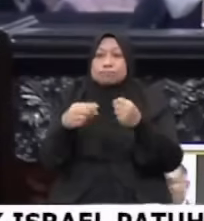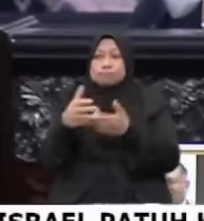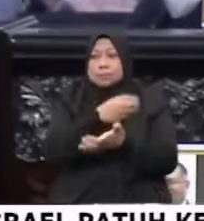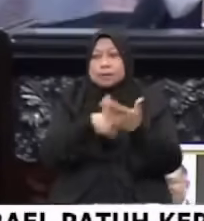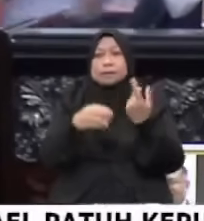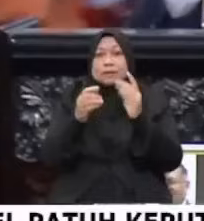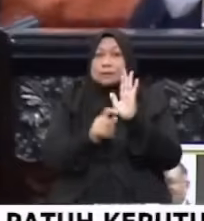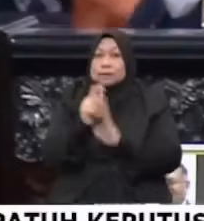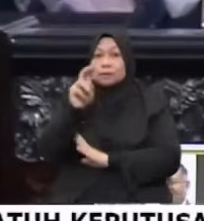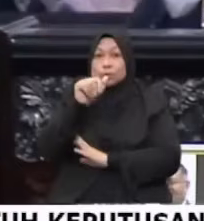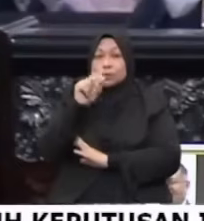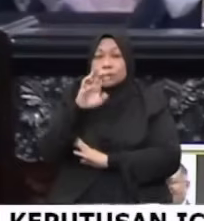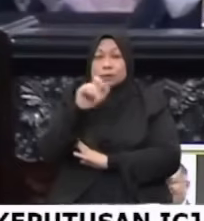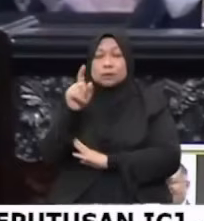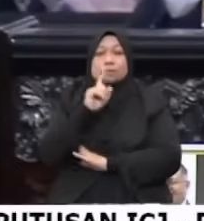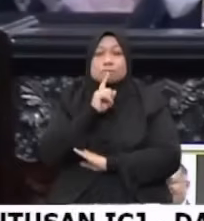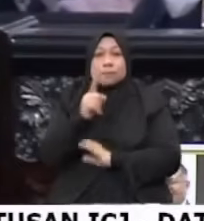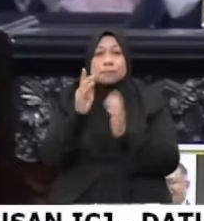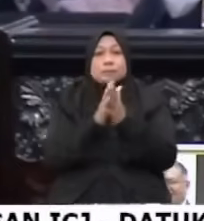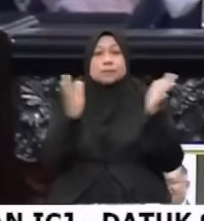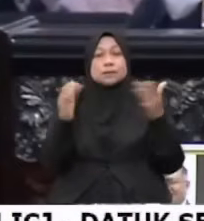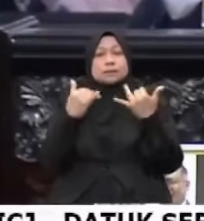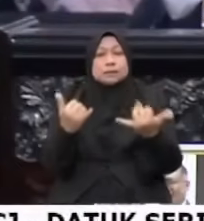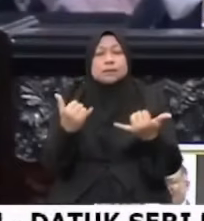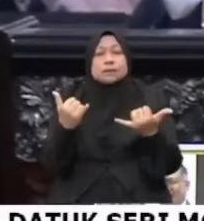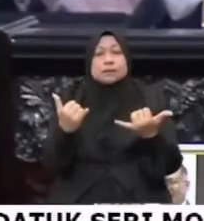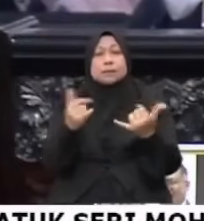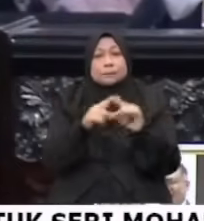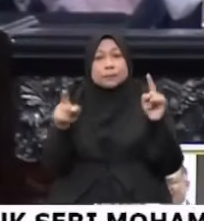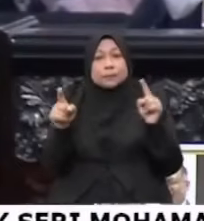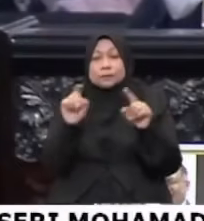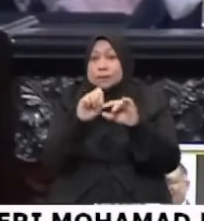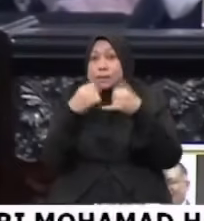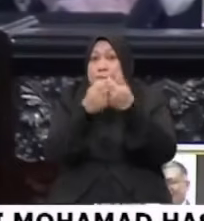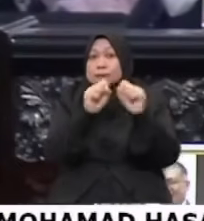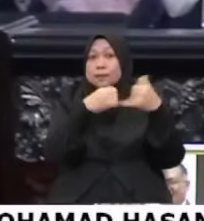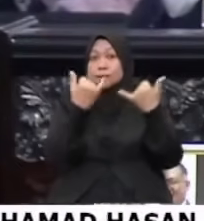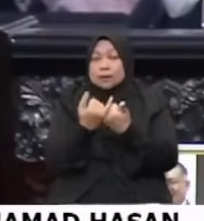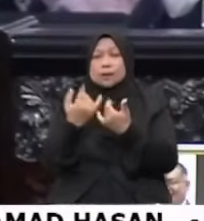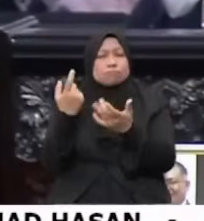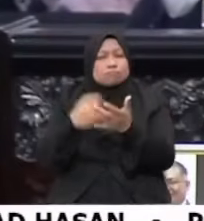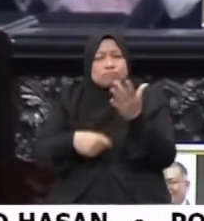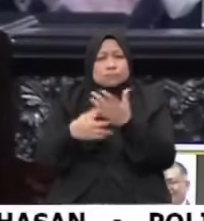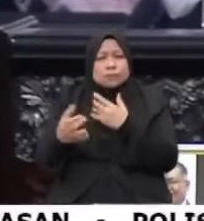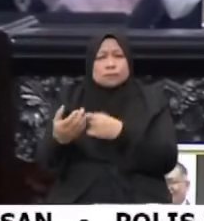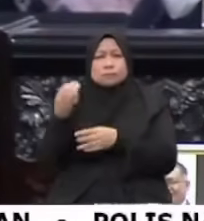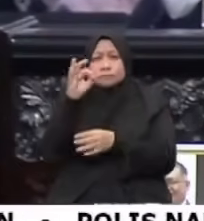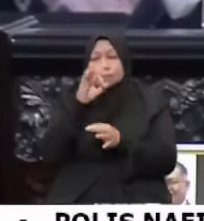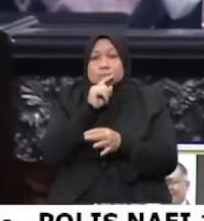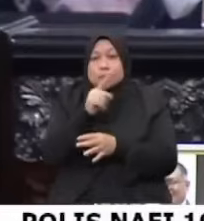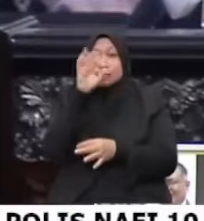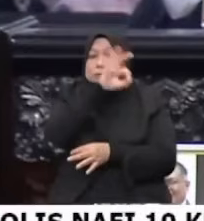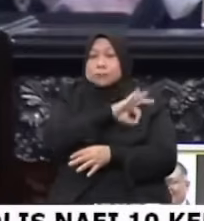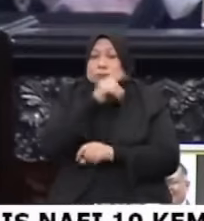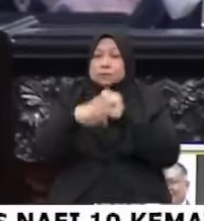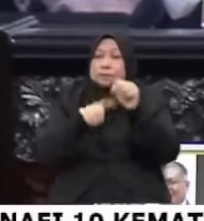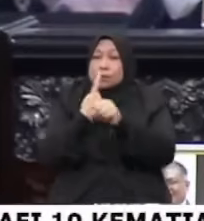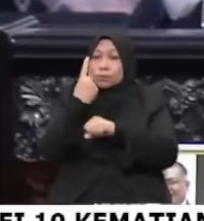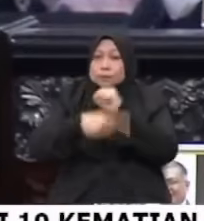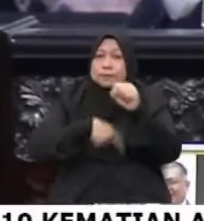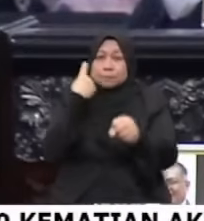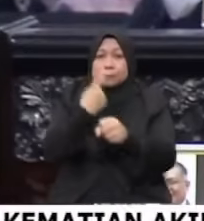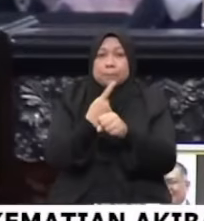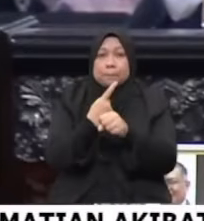tinggi unicor tu terlalu besar mungkin buat setakat ni tetapi syarikat-syarikat bernilai atau berhasil setiap tahun dengan